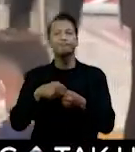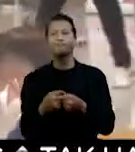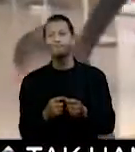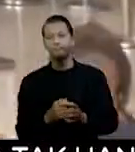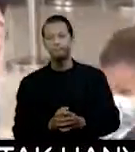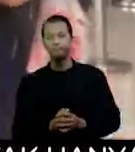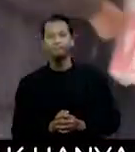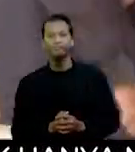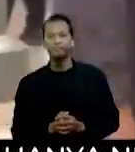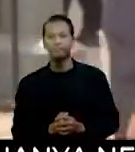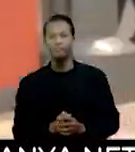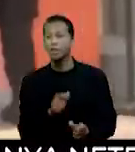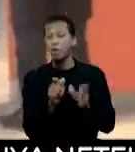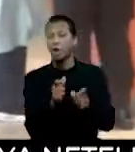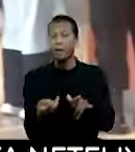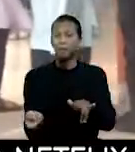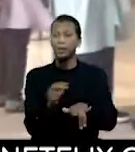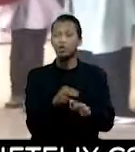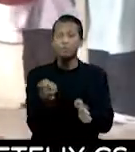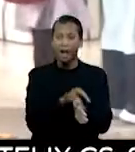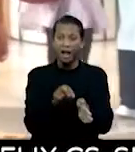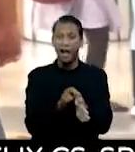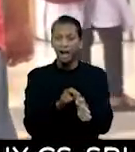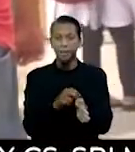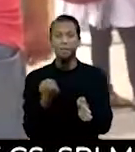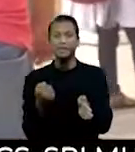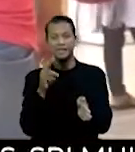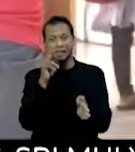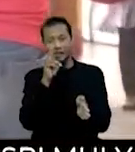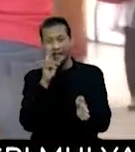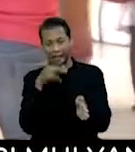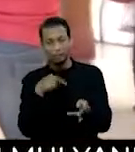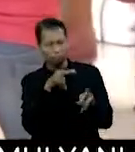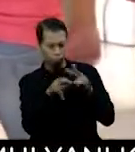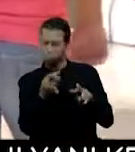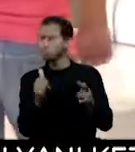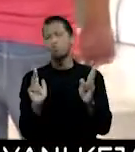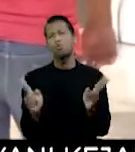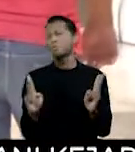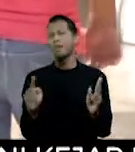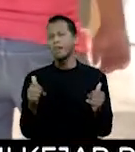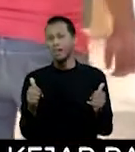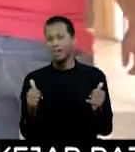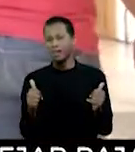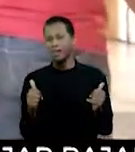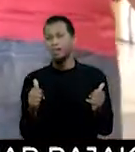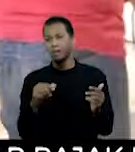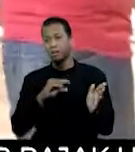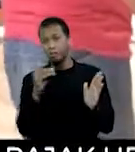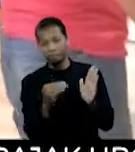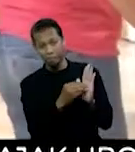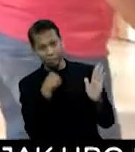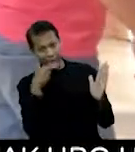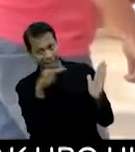Jumlah penumpang di stasiun Pasar Senen, Jakarta masih terhitung normal pada akhir pekan ini. Belum tercatat terjadinya peningkatan